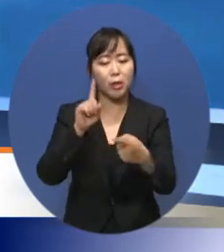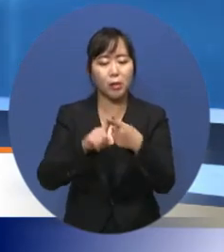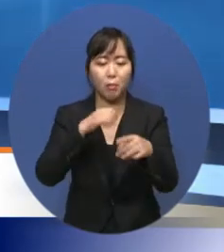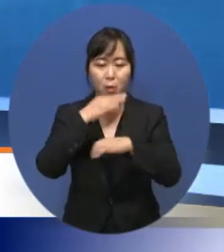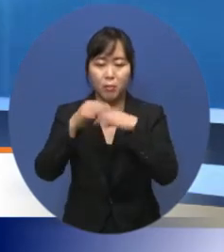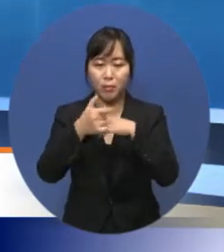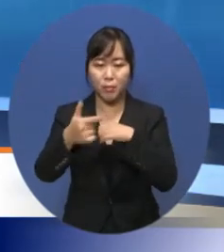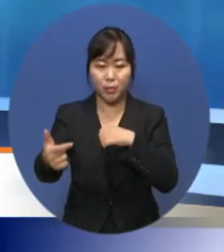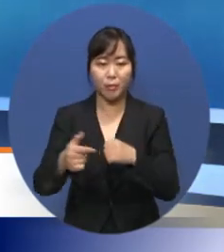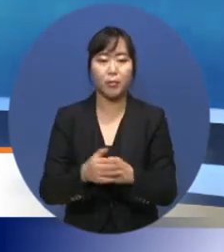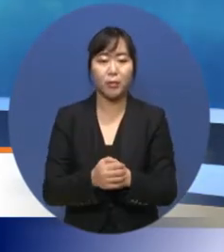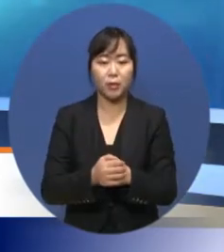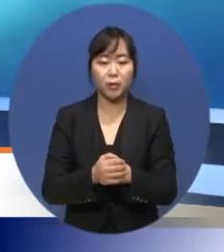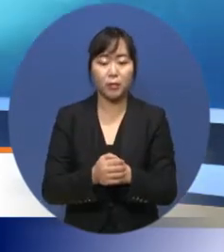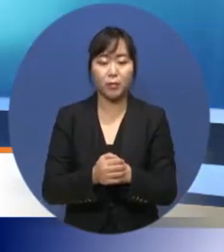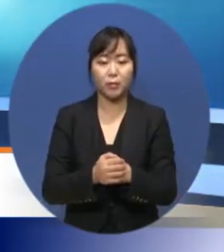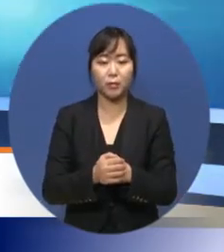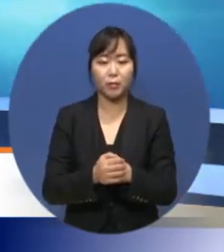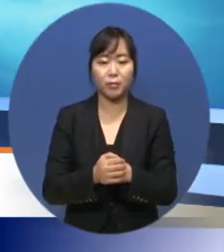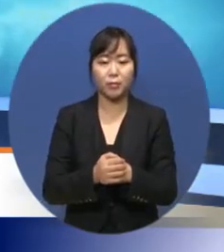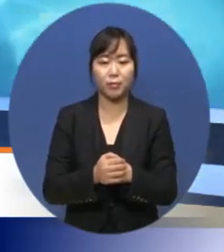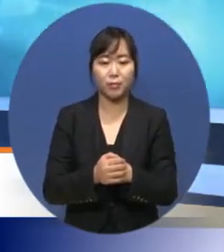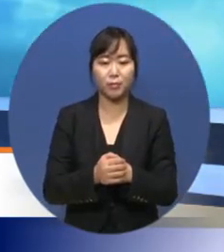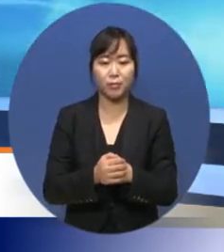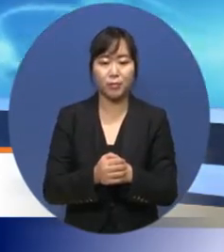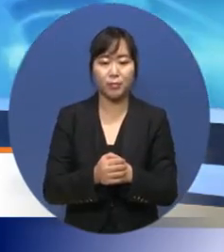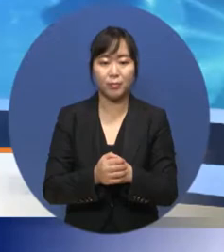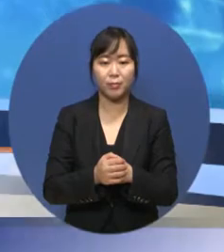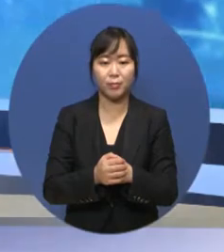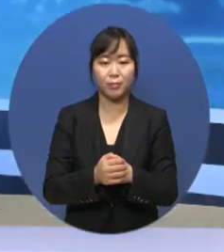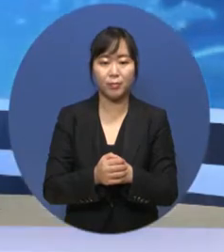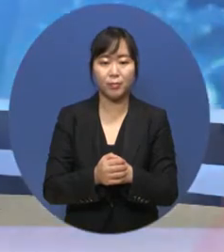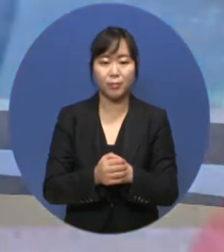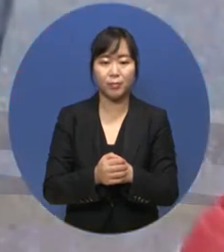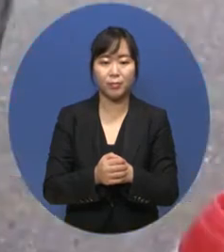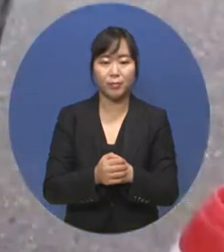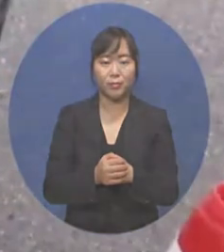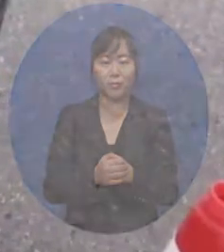높습니다. 그 목소리를 서정용 기자가 들어봤습니다.